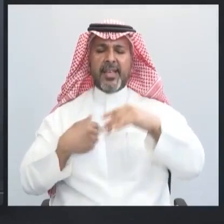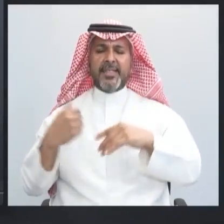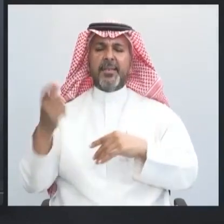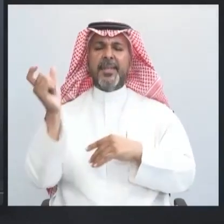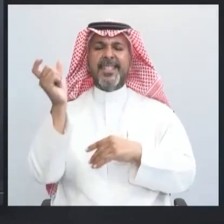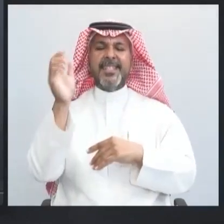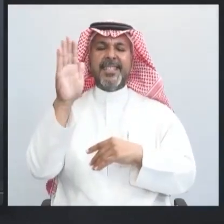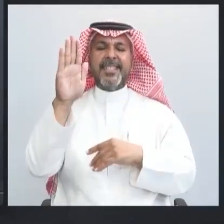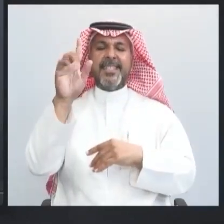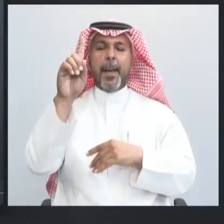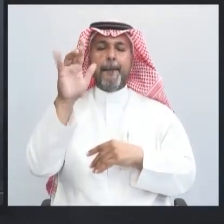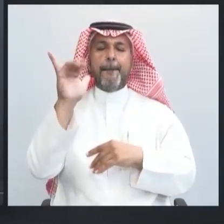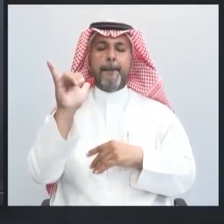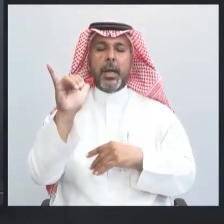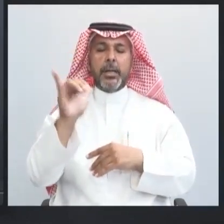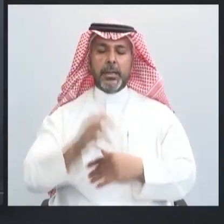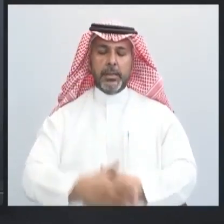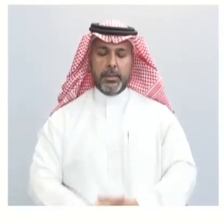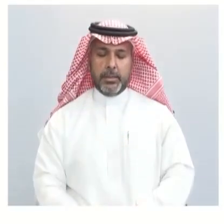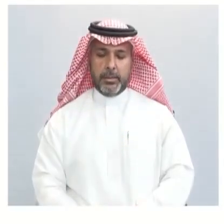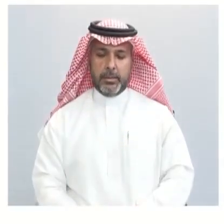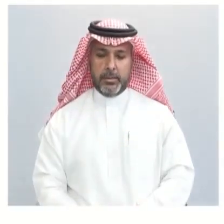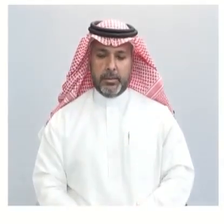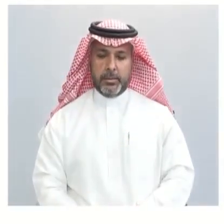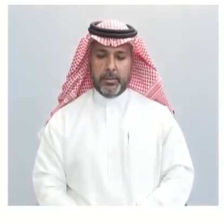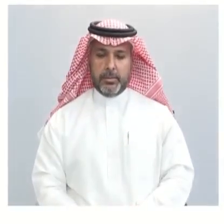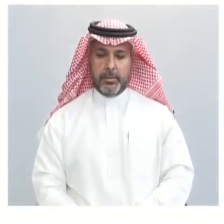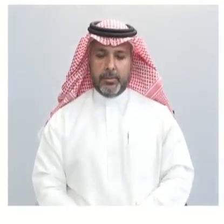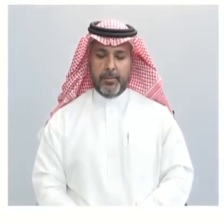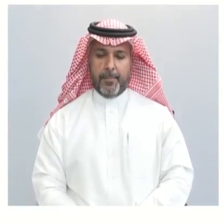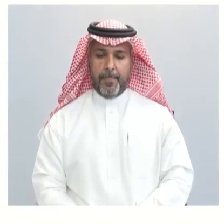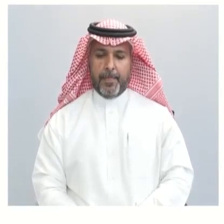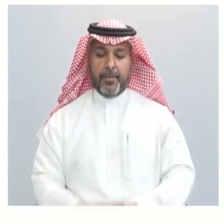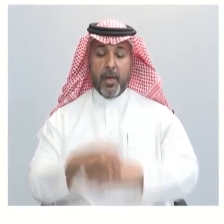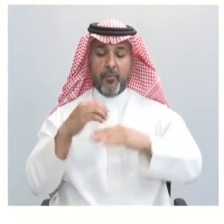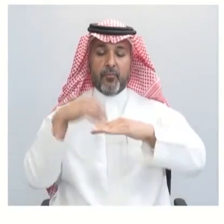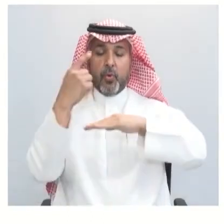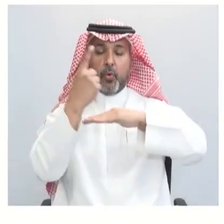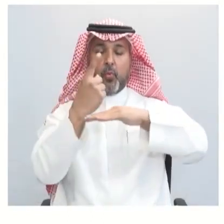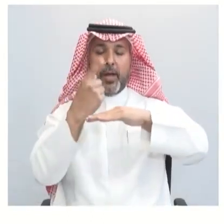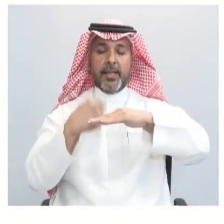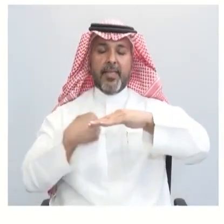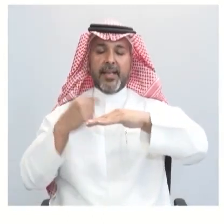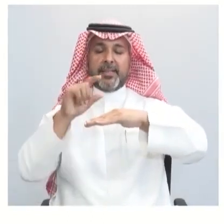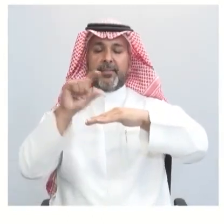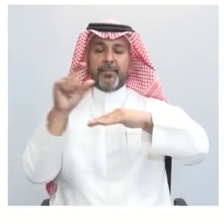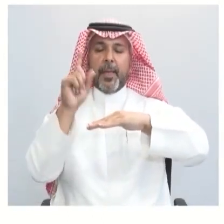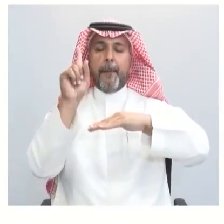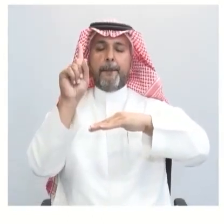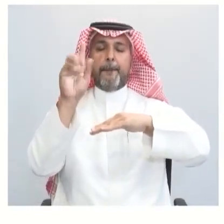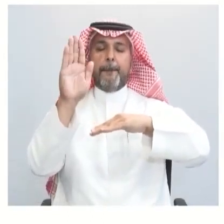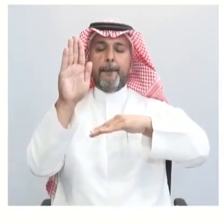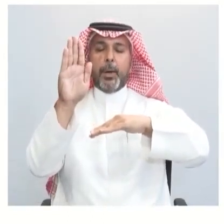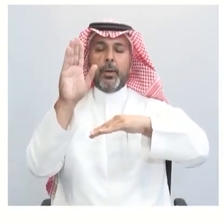وهكذا طيب الان داله طبعا هذه اللي بسطها عباره عن عدد وليس